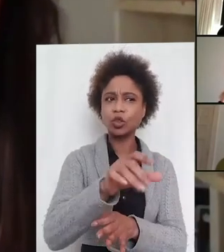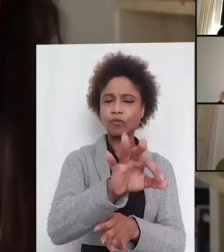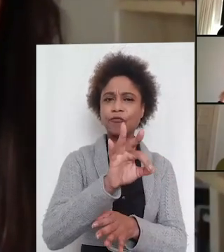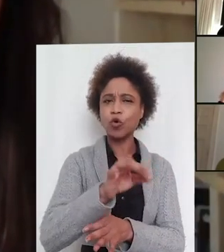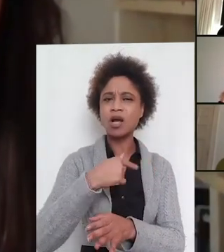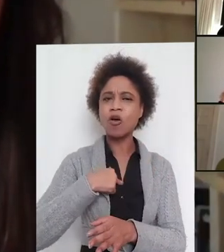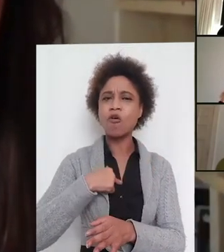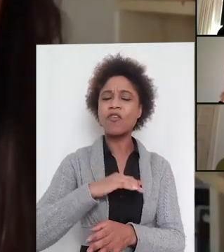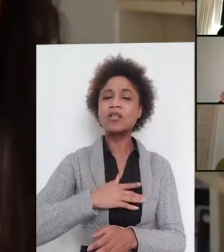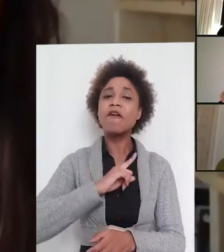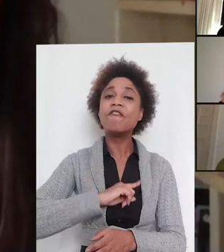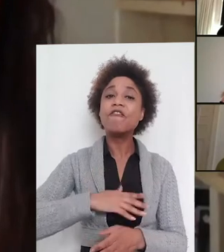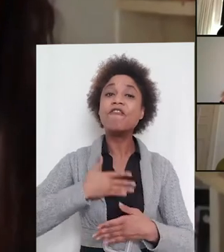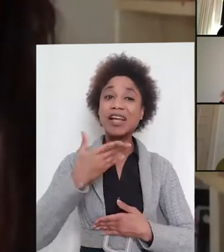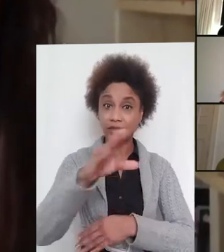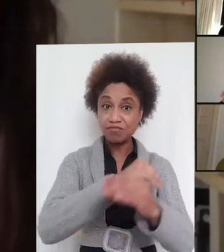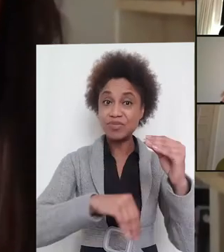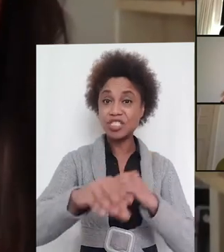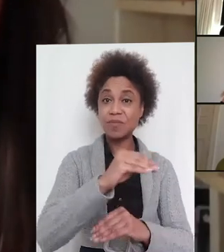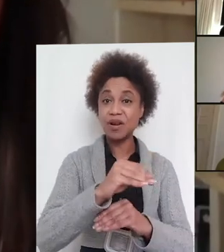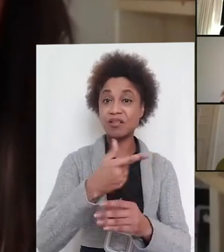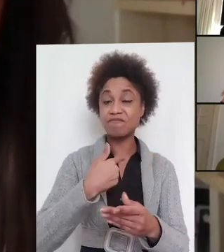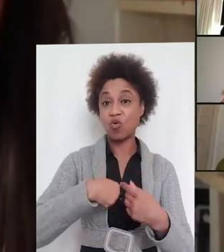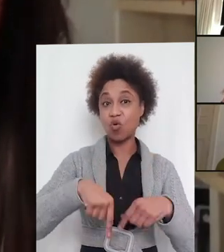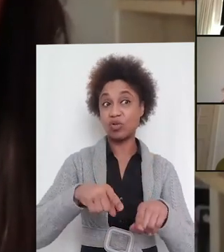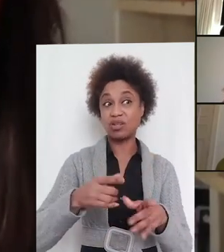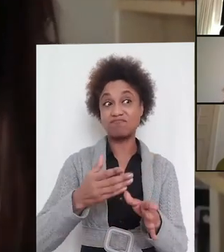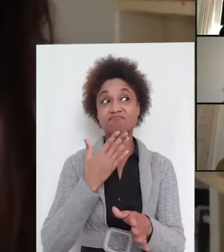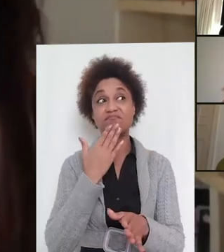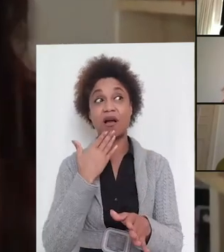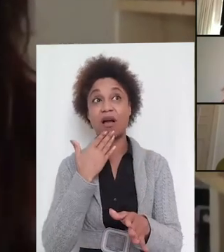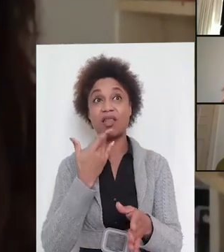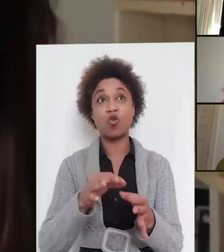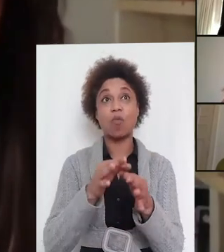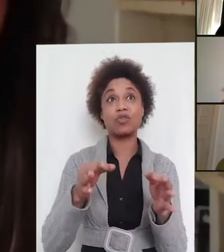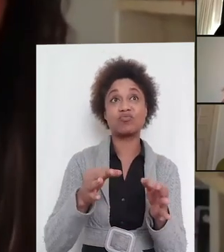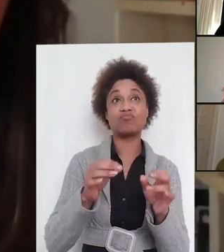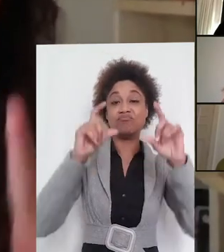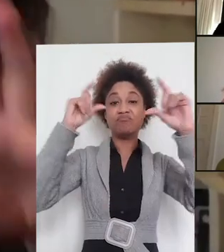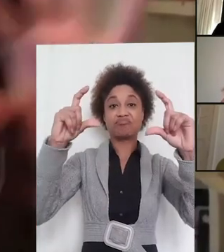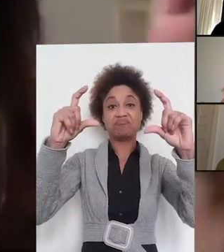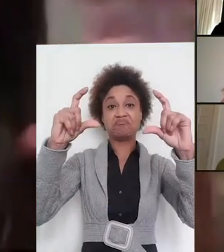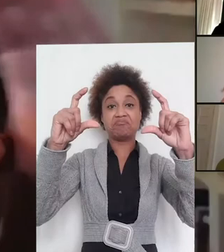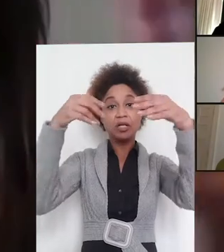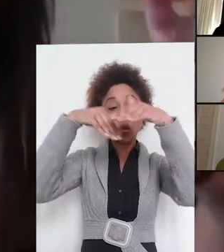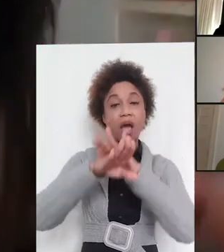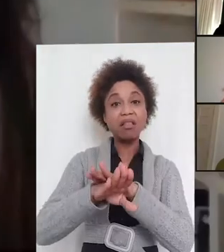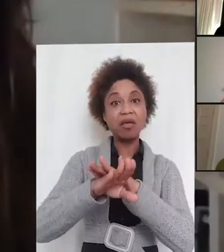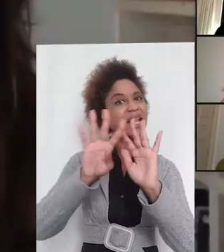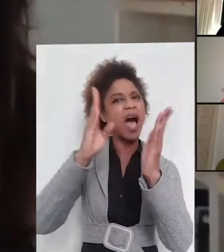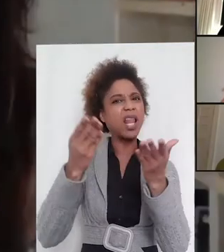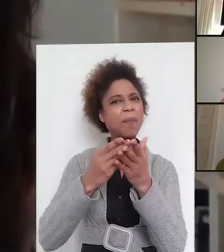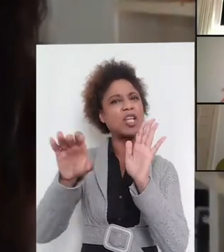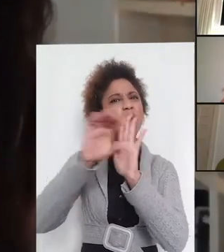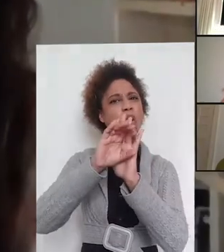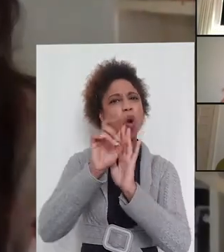spreken. En dat is bij ons bijvoorbeeld heel makkelijk opgelost door het kopje toegankelijkheid. Volgens mij is dat een soort algemeen